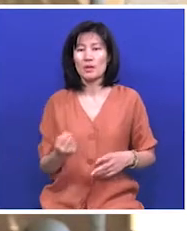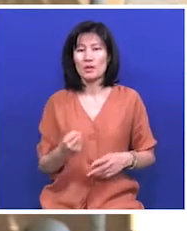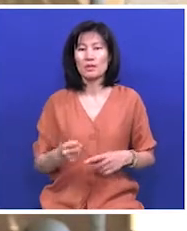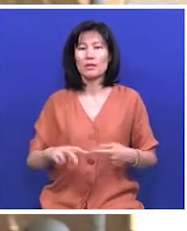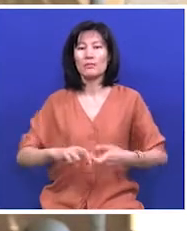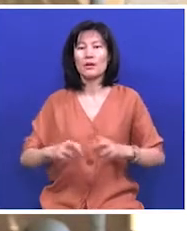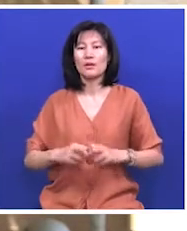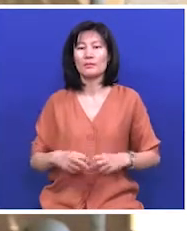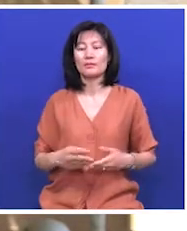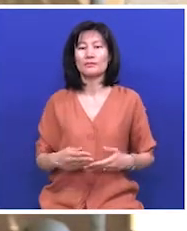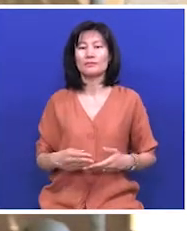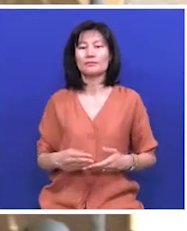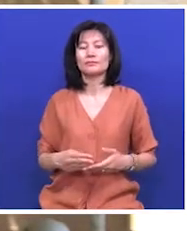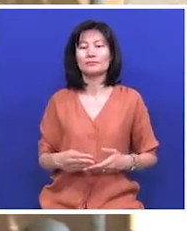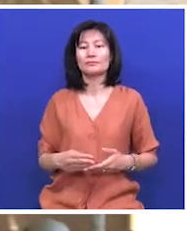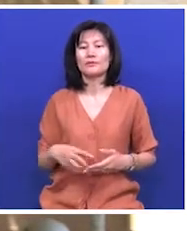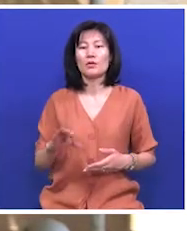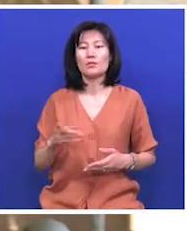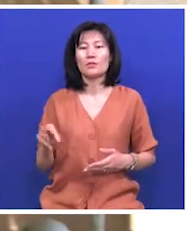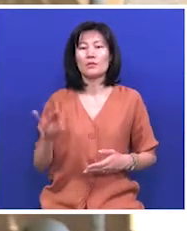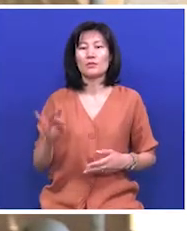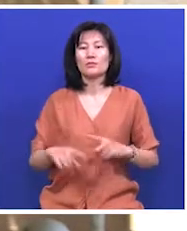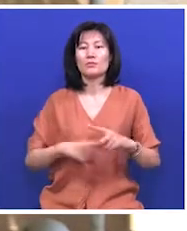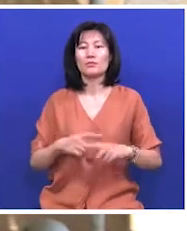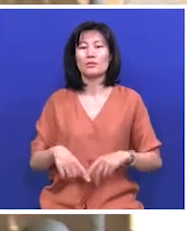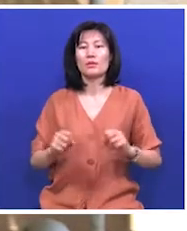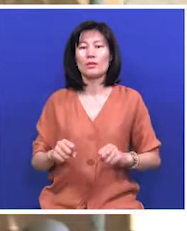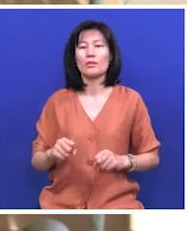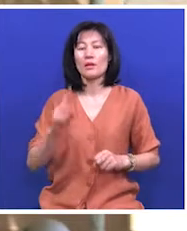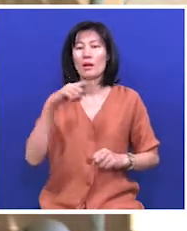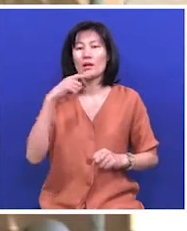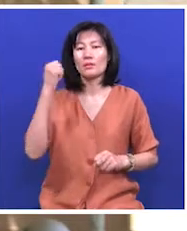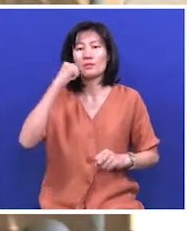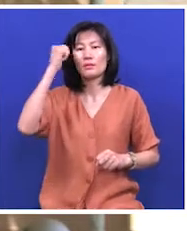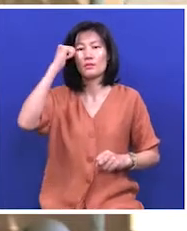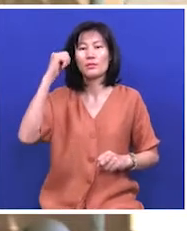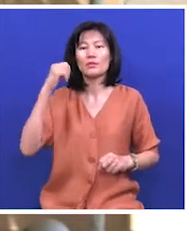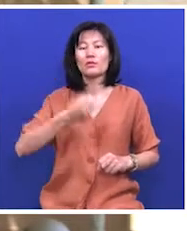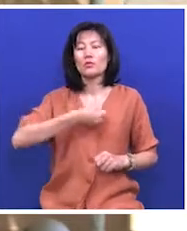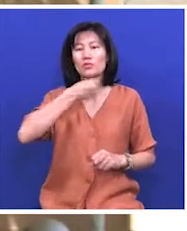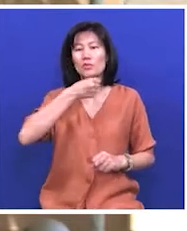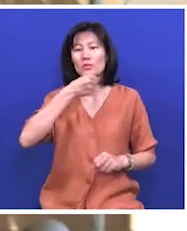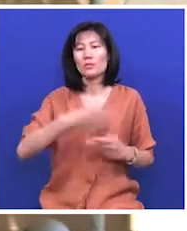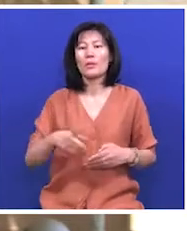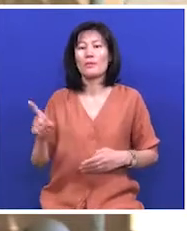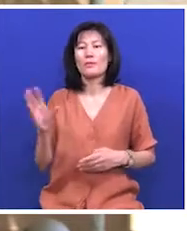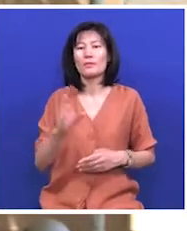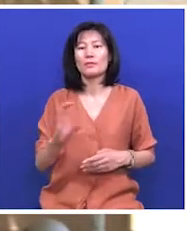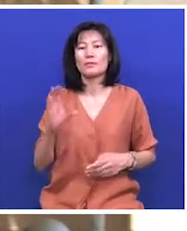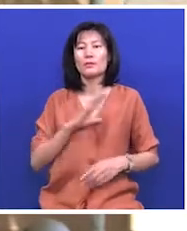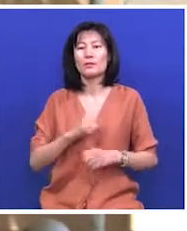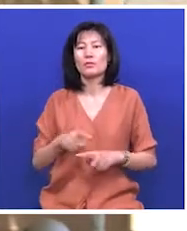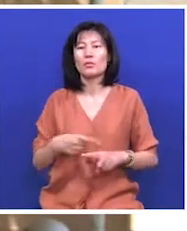Мына айтылған мәселені конкретно, оперативно шешіп кетті. Біз айтатын алғысымыз үлкен. Біз Құда қаласа